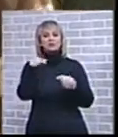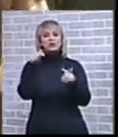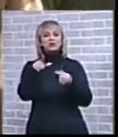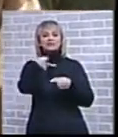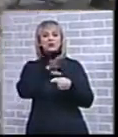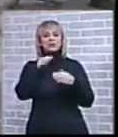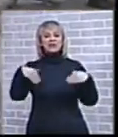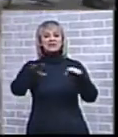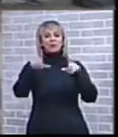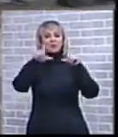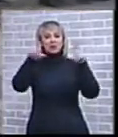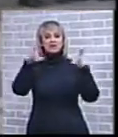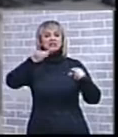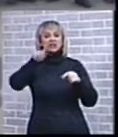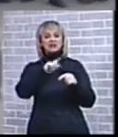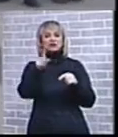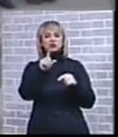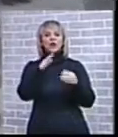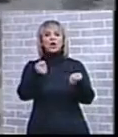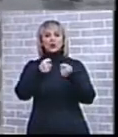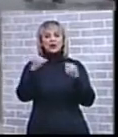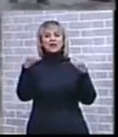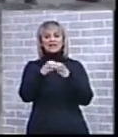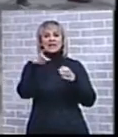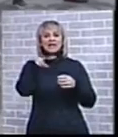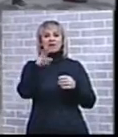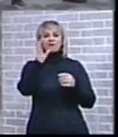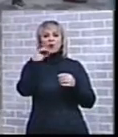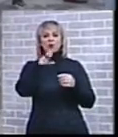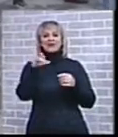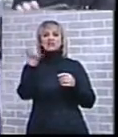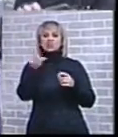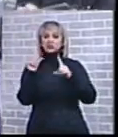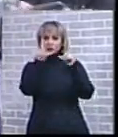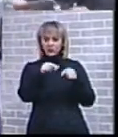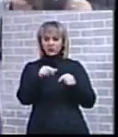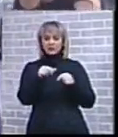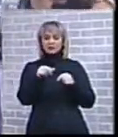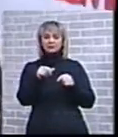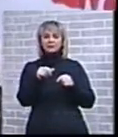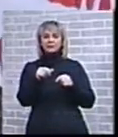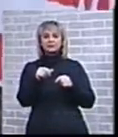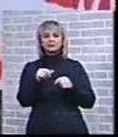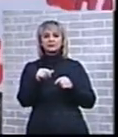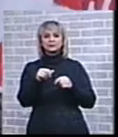Протестующие развернули плакаты и требовали, чтобы руководитель штаба Леонид Волков из Ростова уехал.